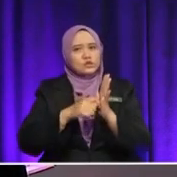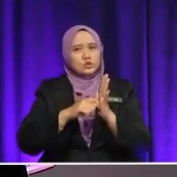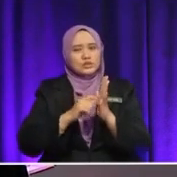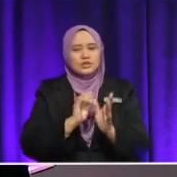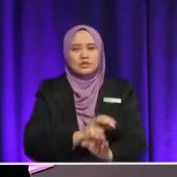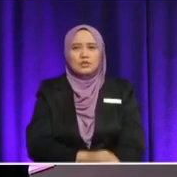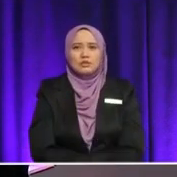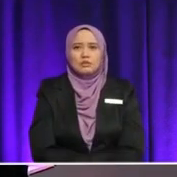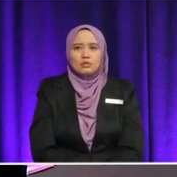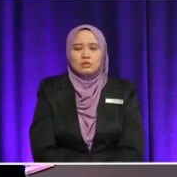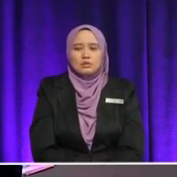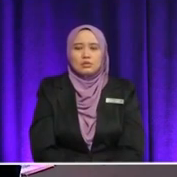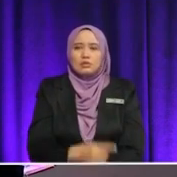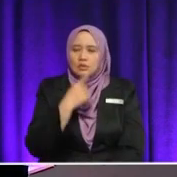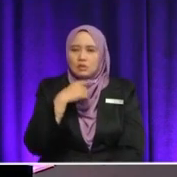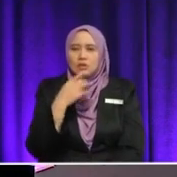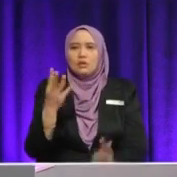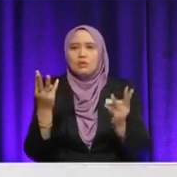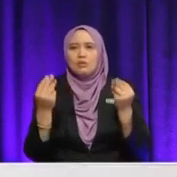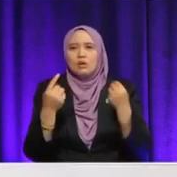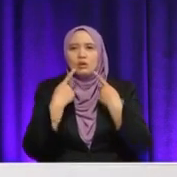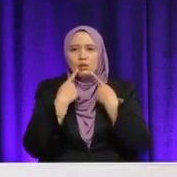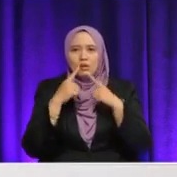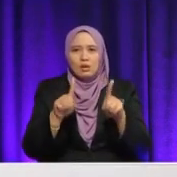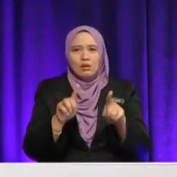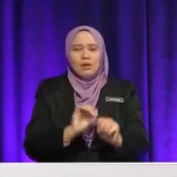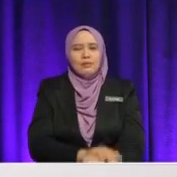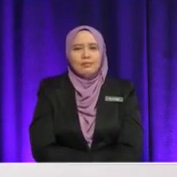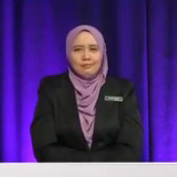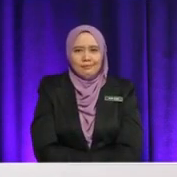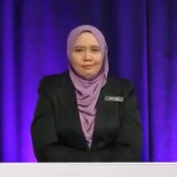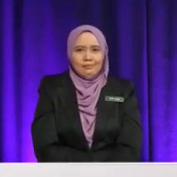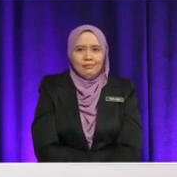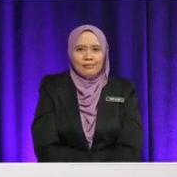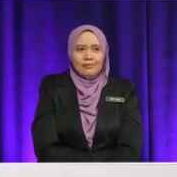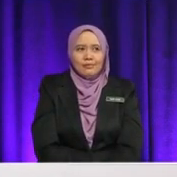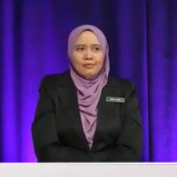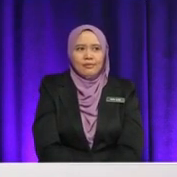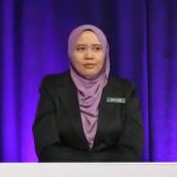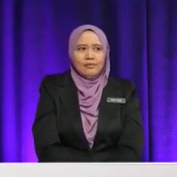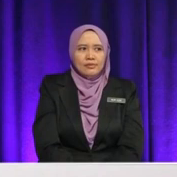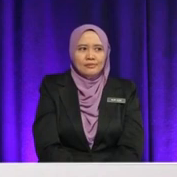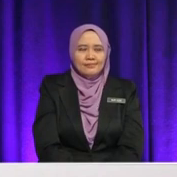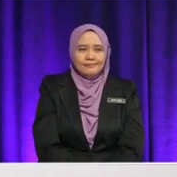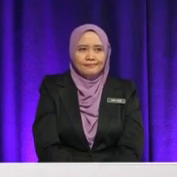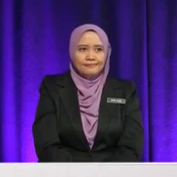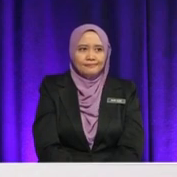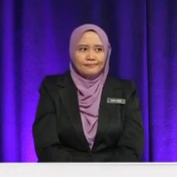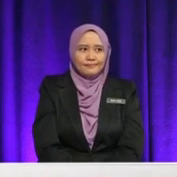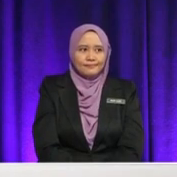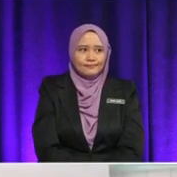yang mana Enggak coba menyahut cabaran bagi soalny Oke siapa bilang Gak tangan itu dia